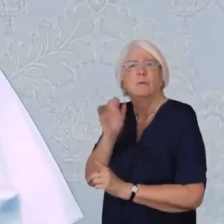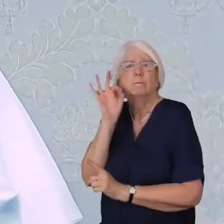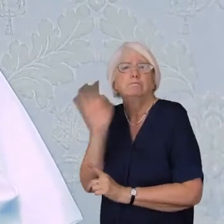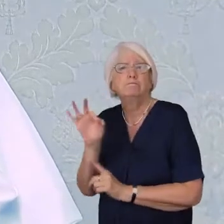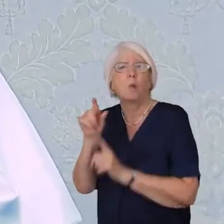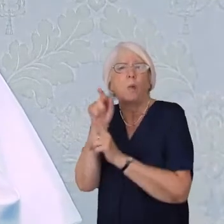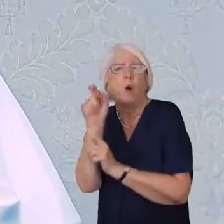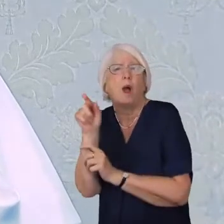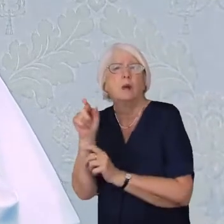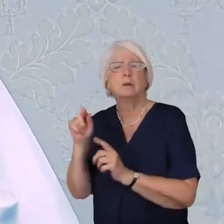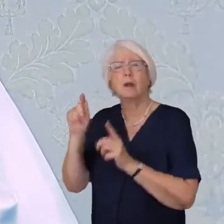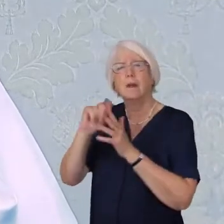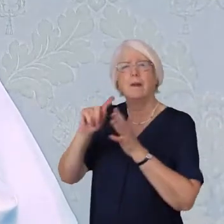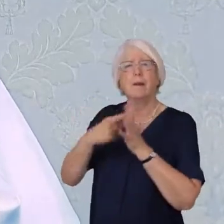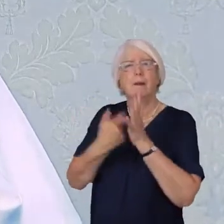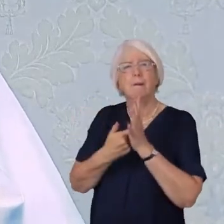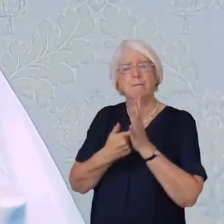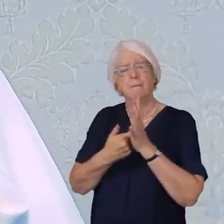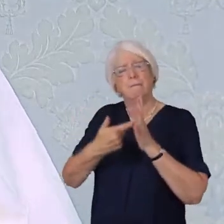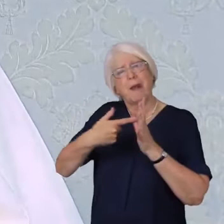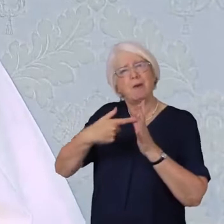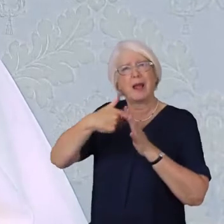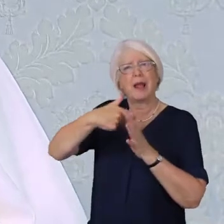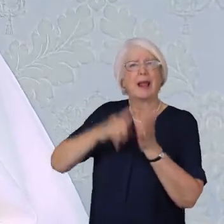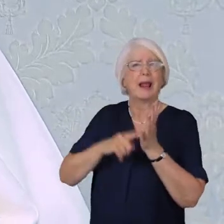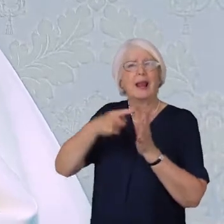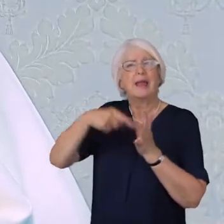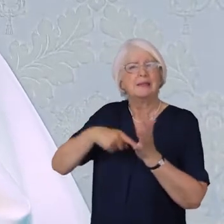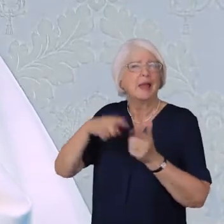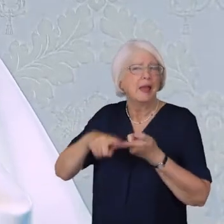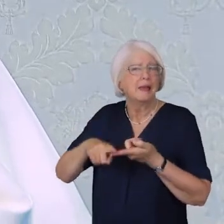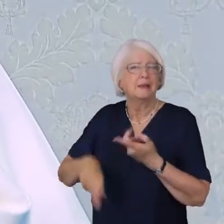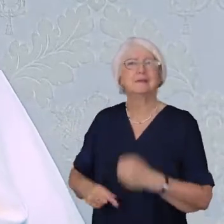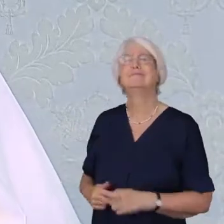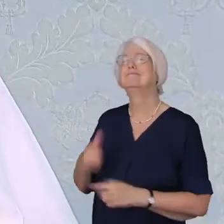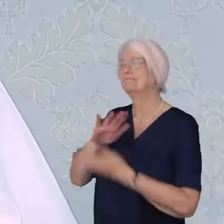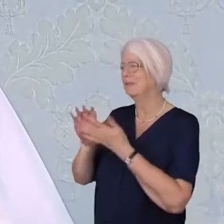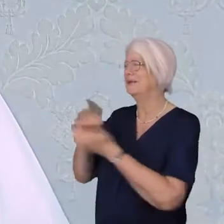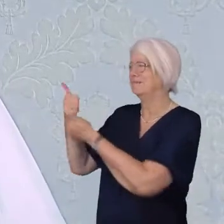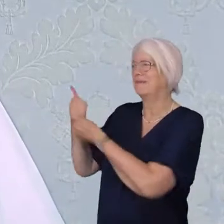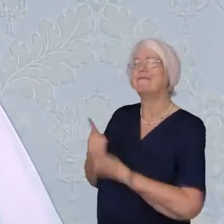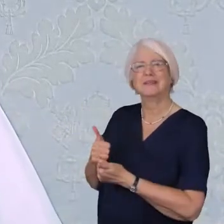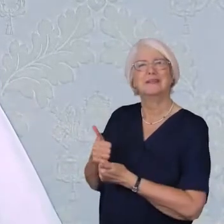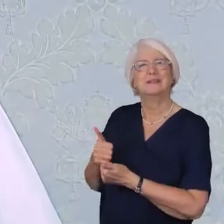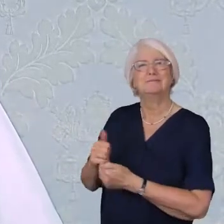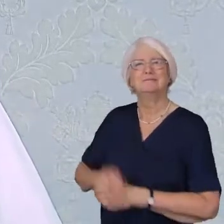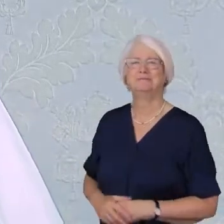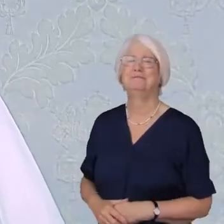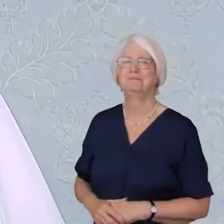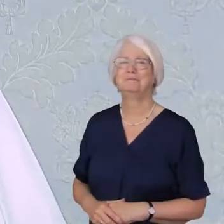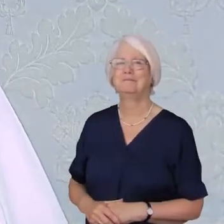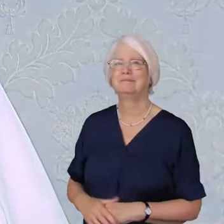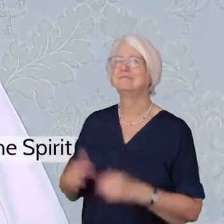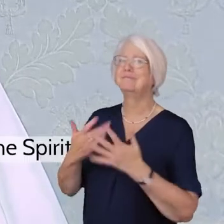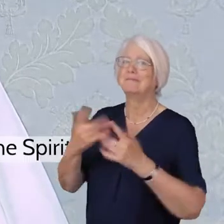Utilizzava una parola particolare, paraclito, cioè consolatore. Tanti